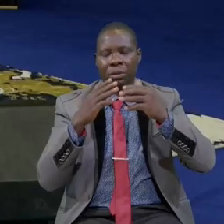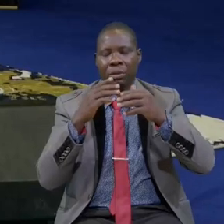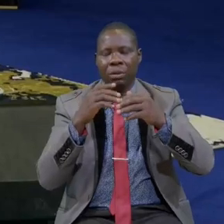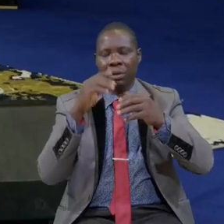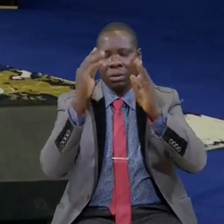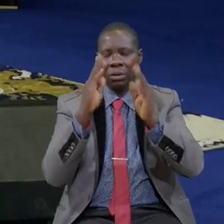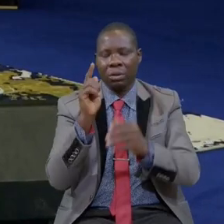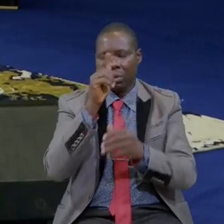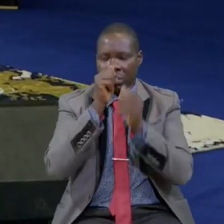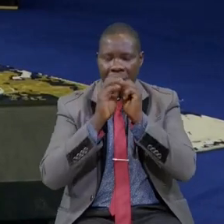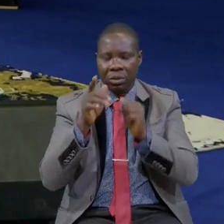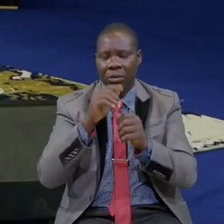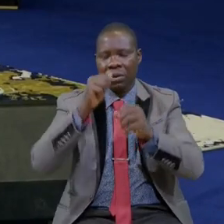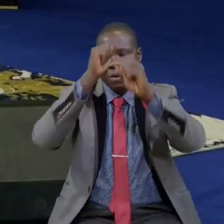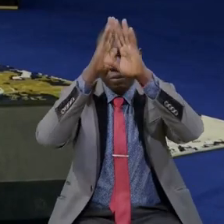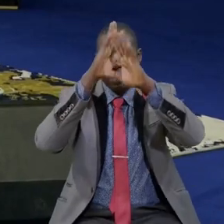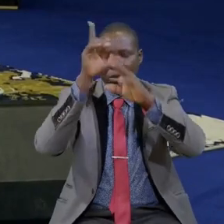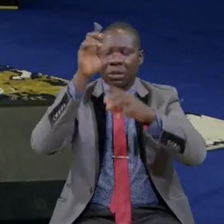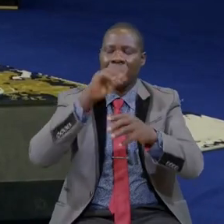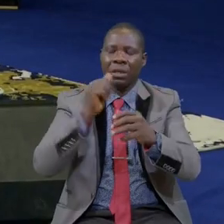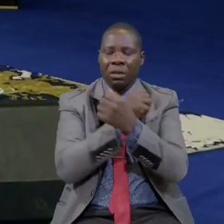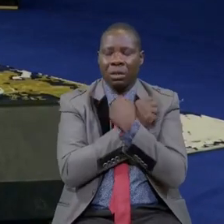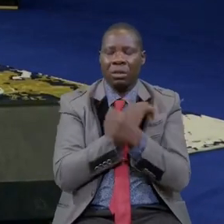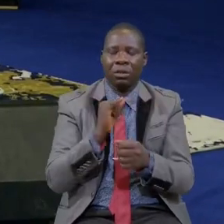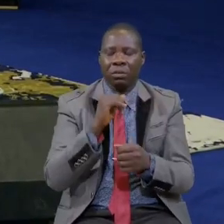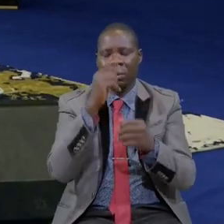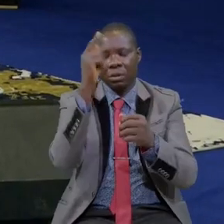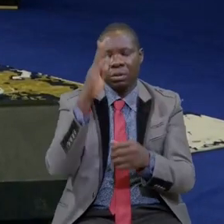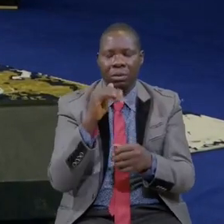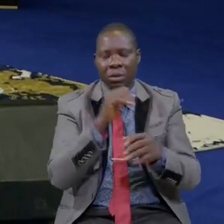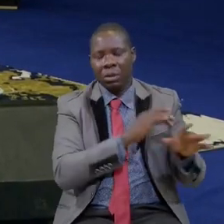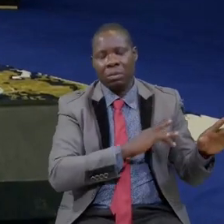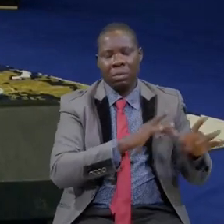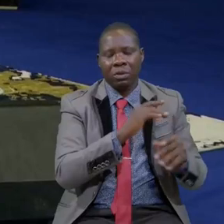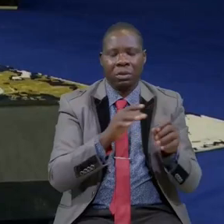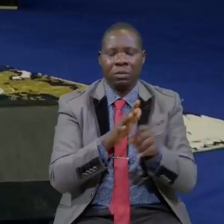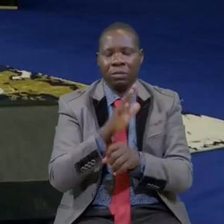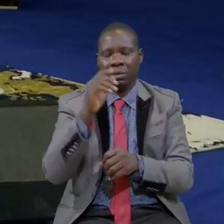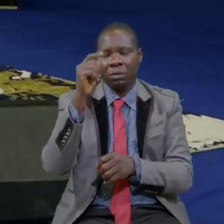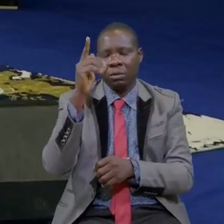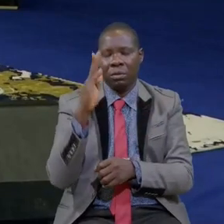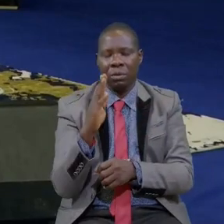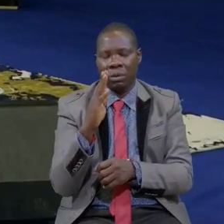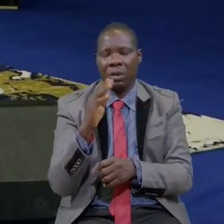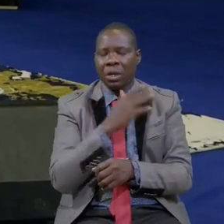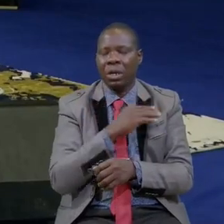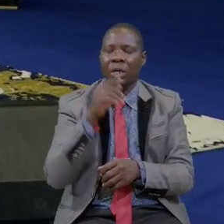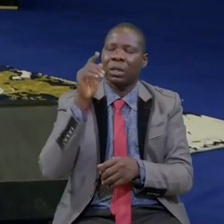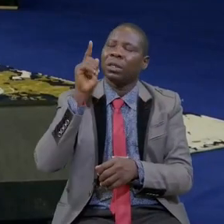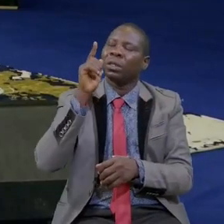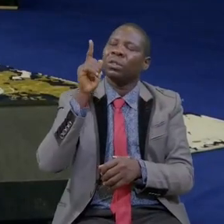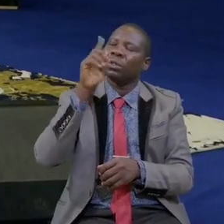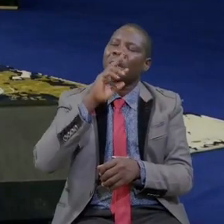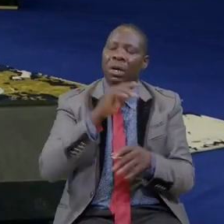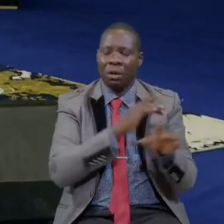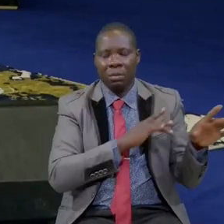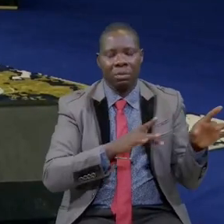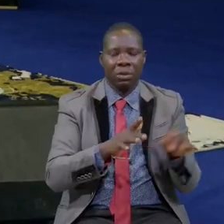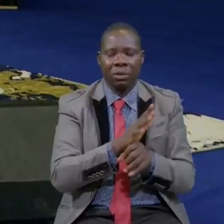Père, tu es un Dieu aimable, Dieu compatissant, Dieu miséricordieux. Tu es